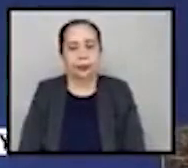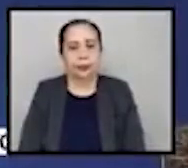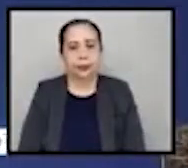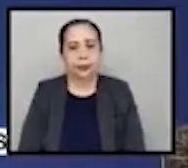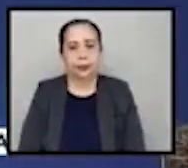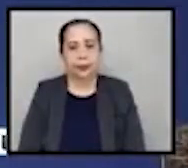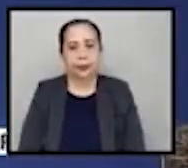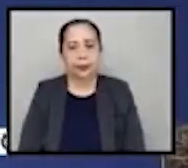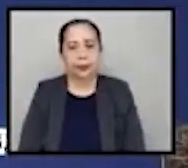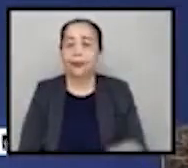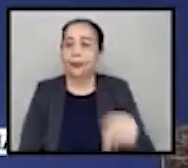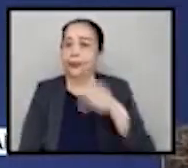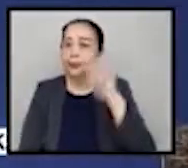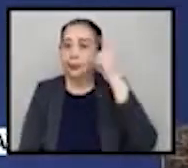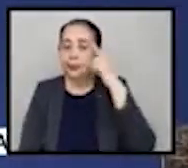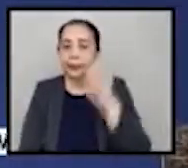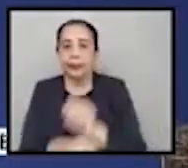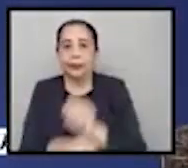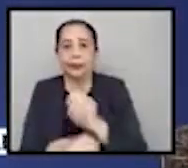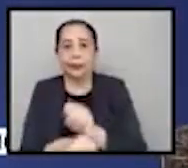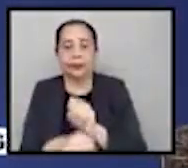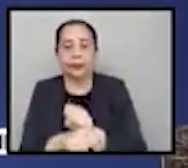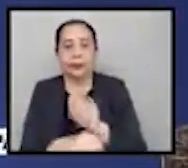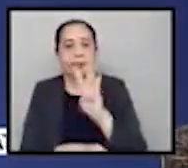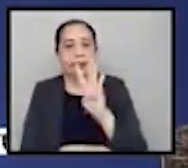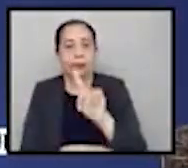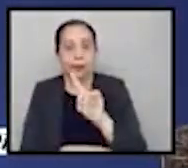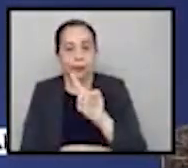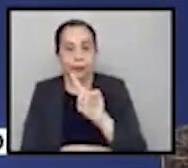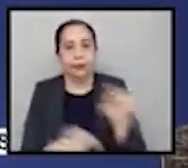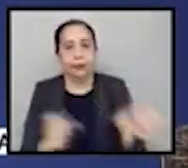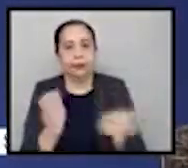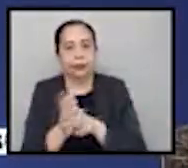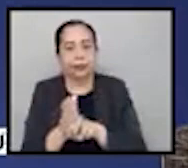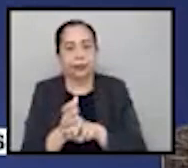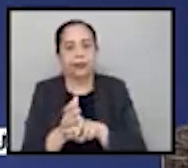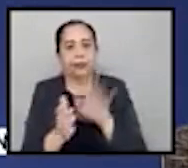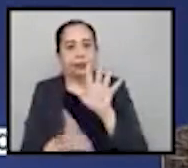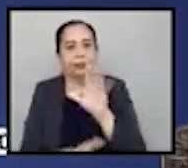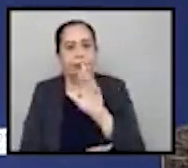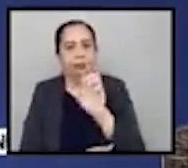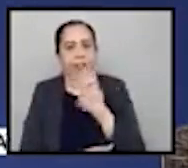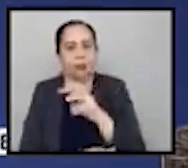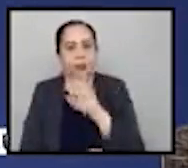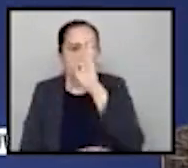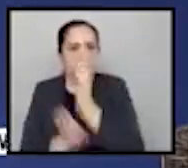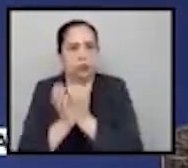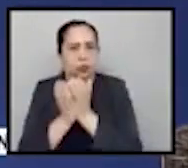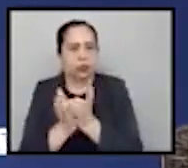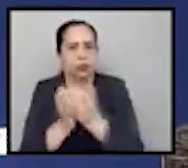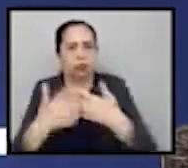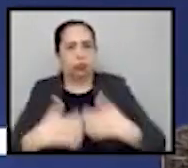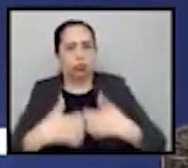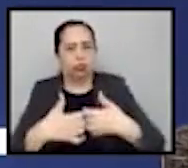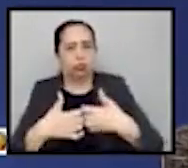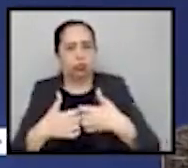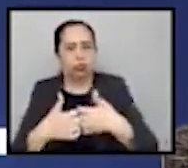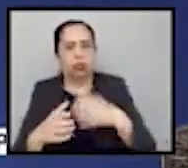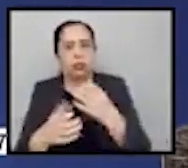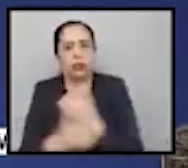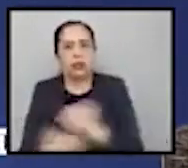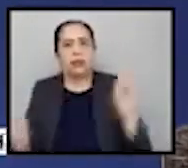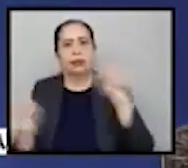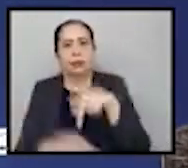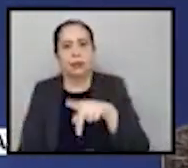sa ating government at work. 41 pasahero at 5 crew ng isang nasirang motorbangka ang na-rescue po ng Philippine Coast Guard sa bahagi po